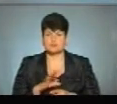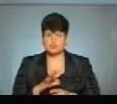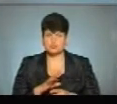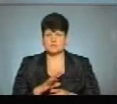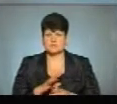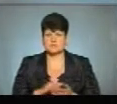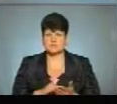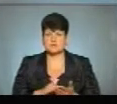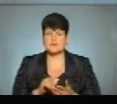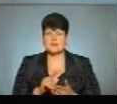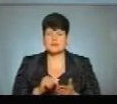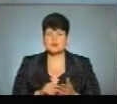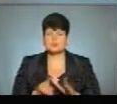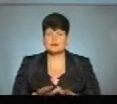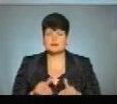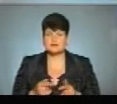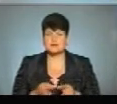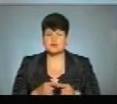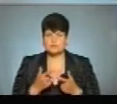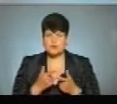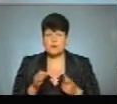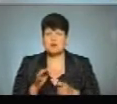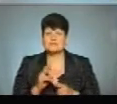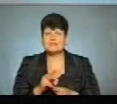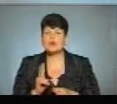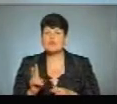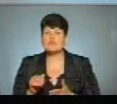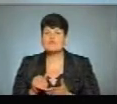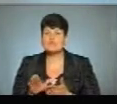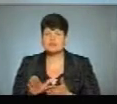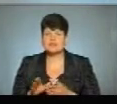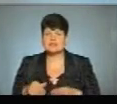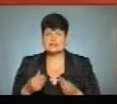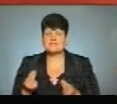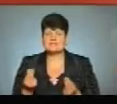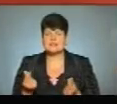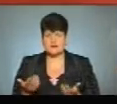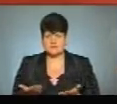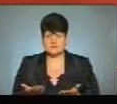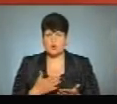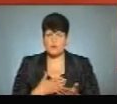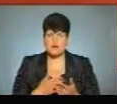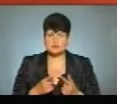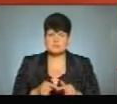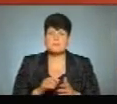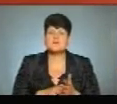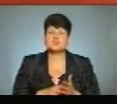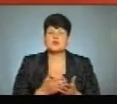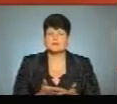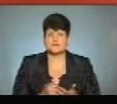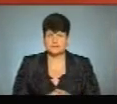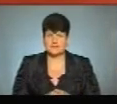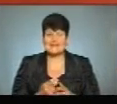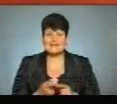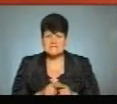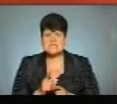таке питання, щоб ми надавали оцю інформацію про тих, кому відмовили в наданні фінансів з тих громадських організацій з обґрунтуванням причини.